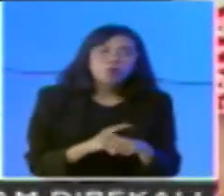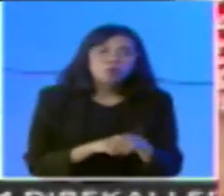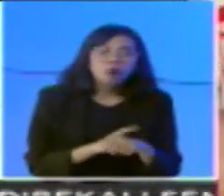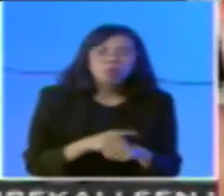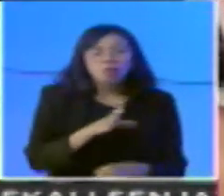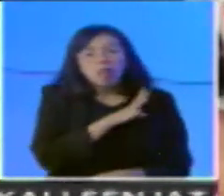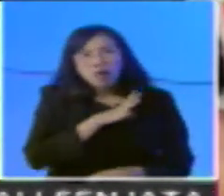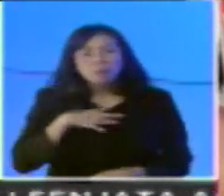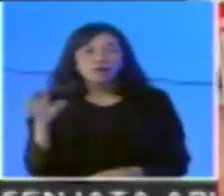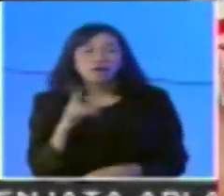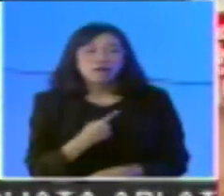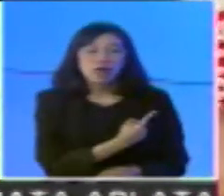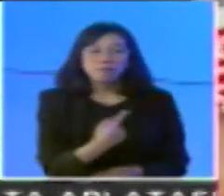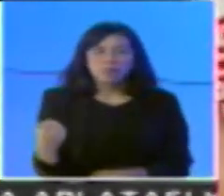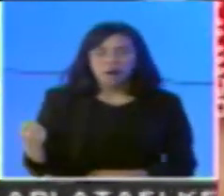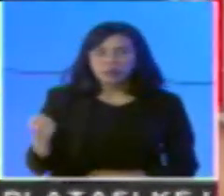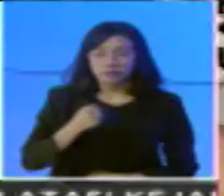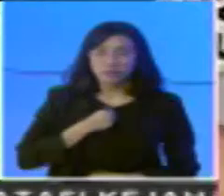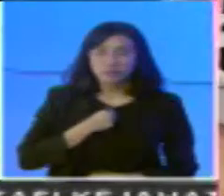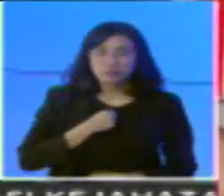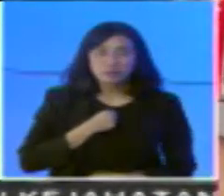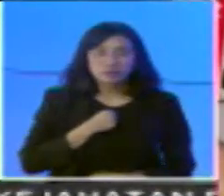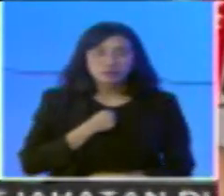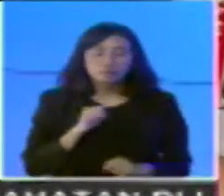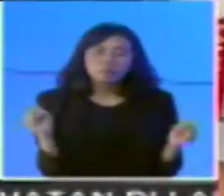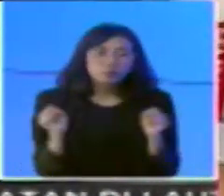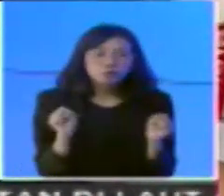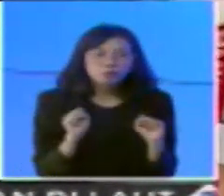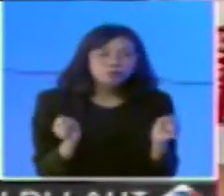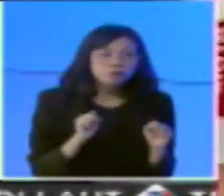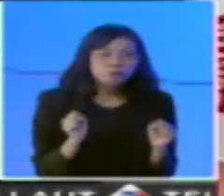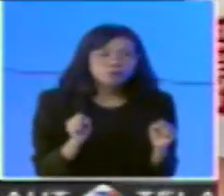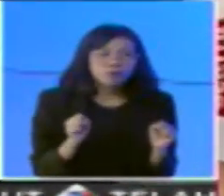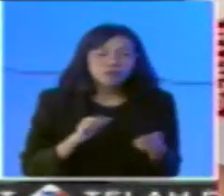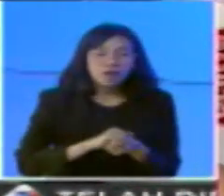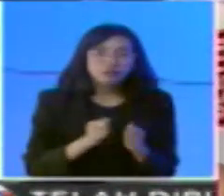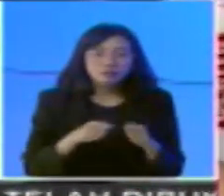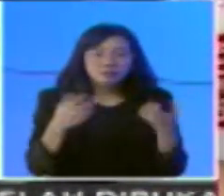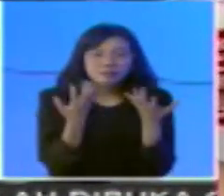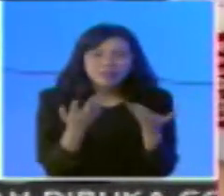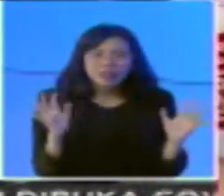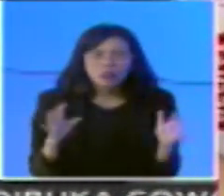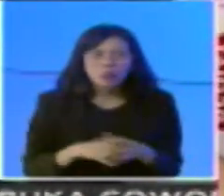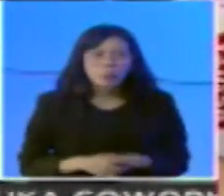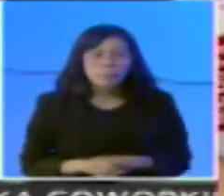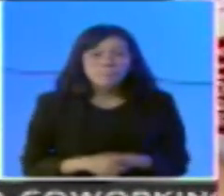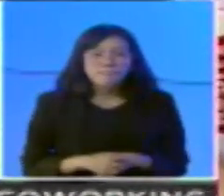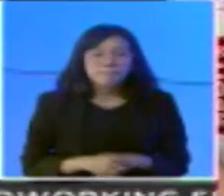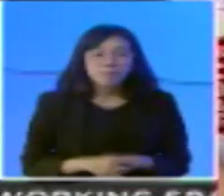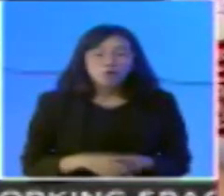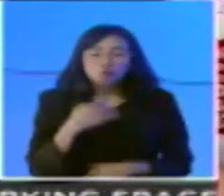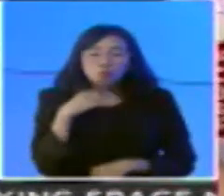lagi. Kami sangat optimis untuk segera menyelesaikan kasus ini. Tidak berapa lama